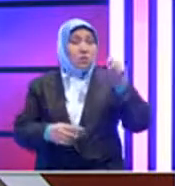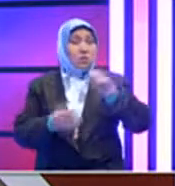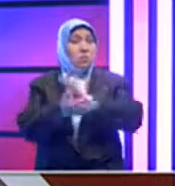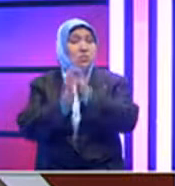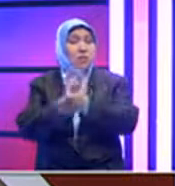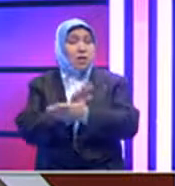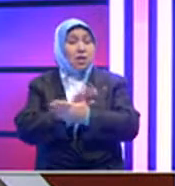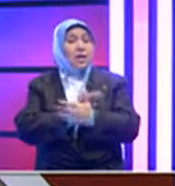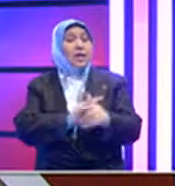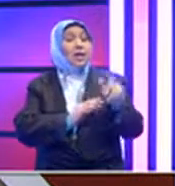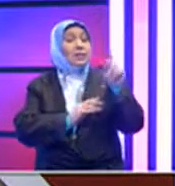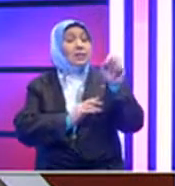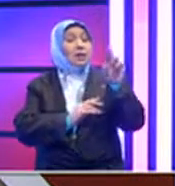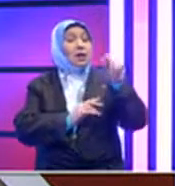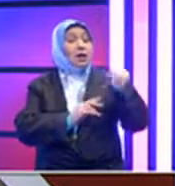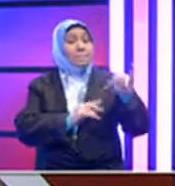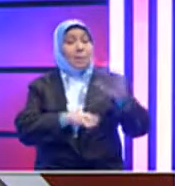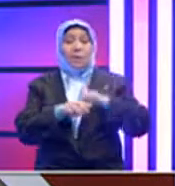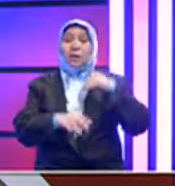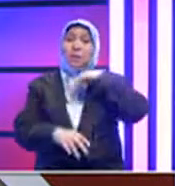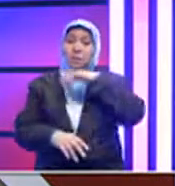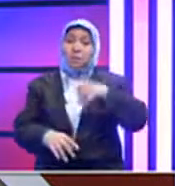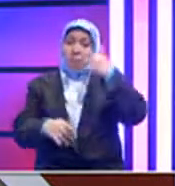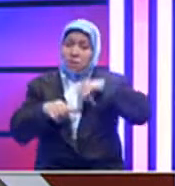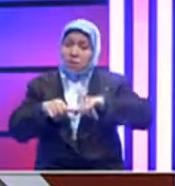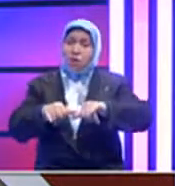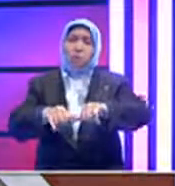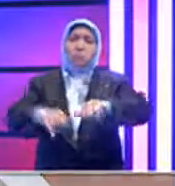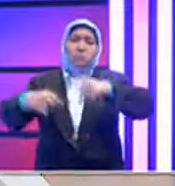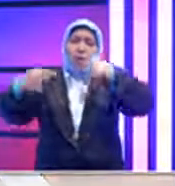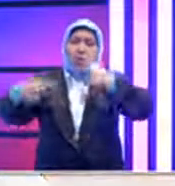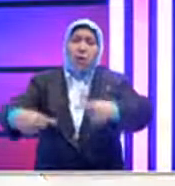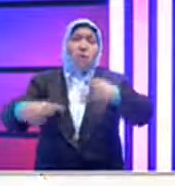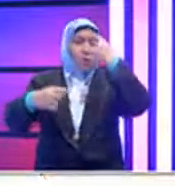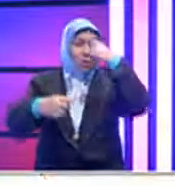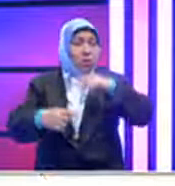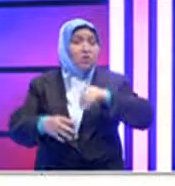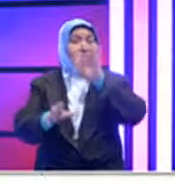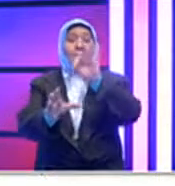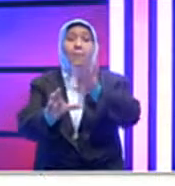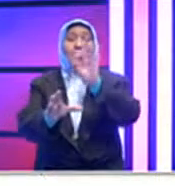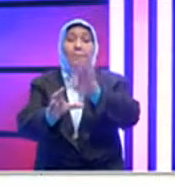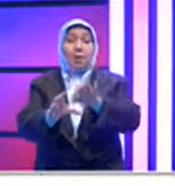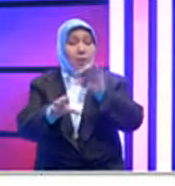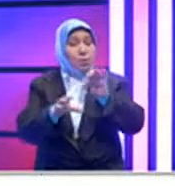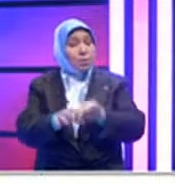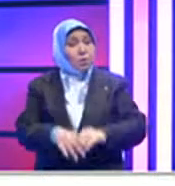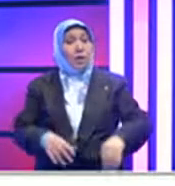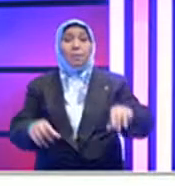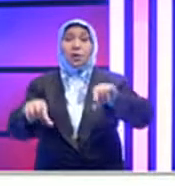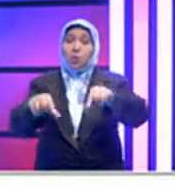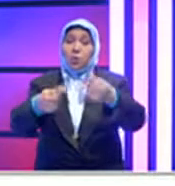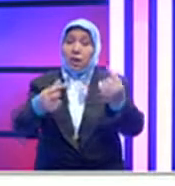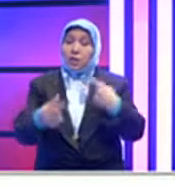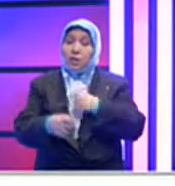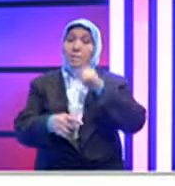terapi kepada Nabi Muhammad juga kepada kita untuk terus berjuang inilah yang kita ingin sampaikan dalam tabung gerakan Alquran terus tonton kita